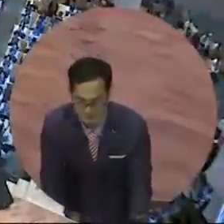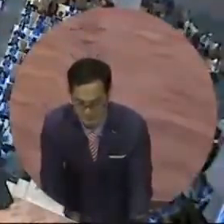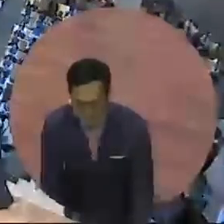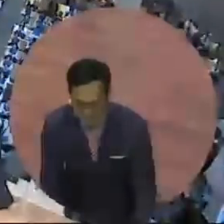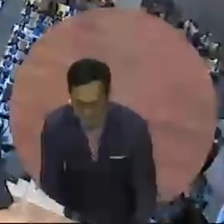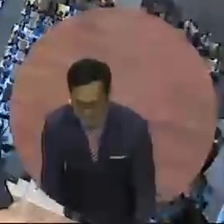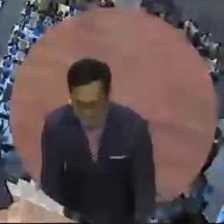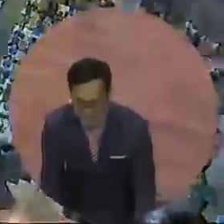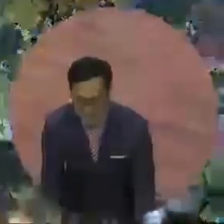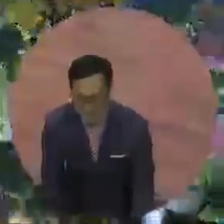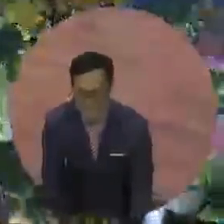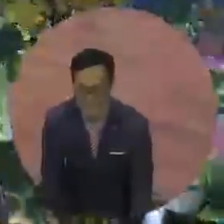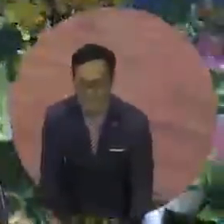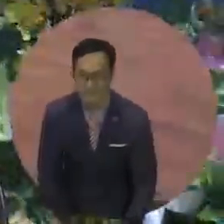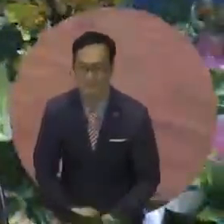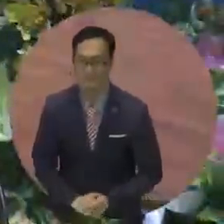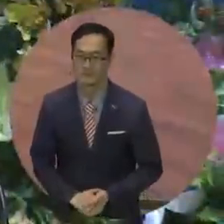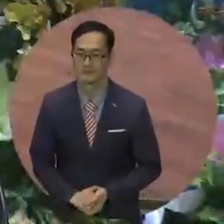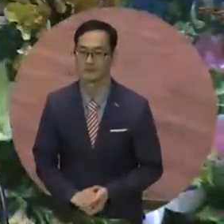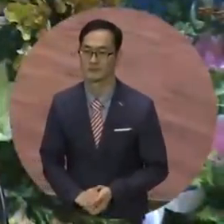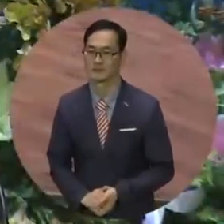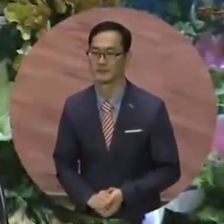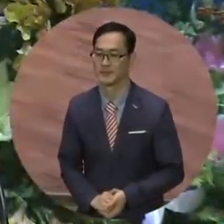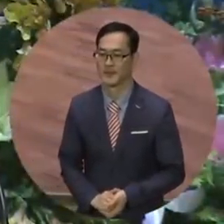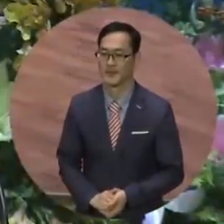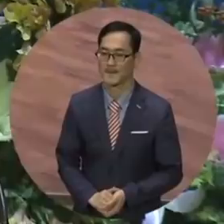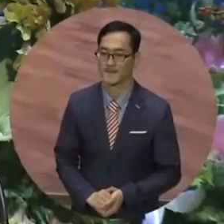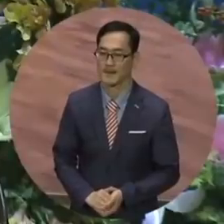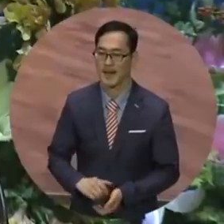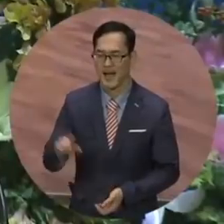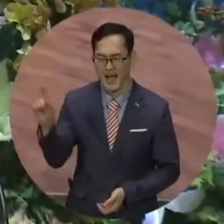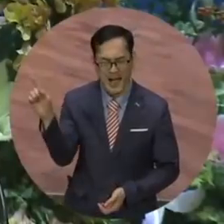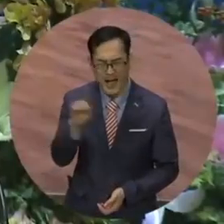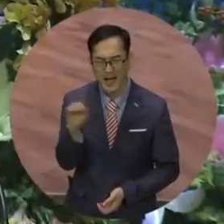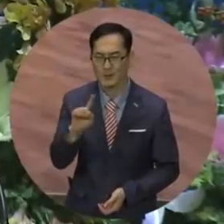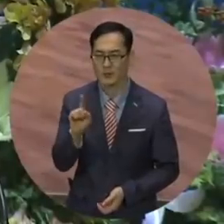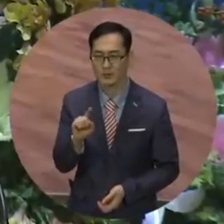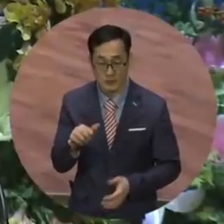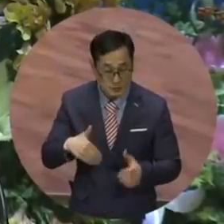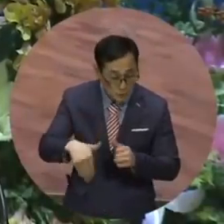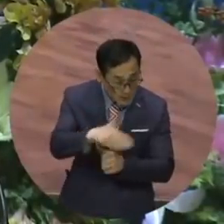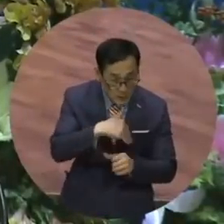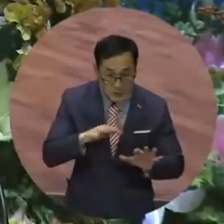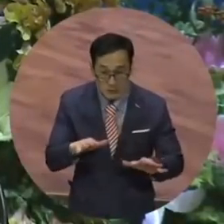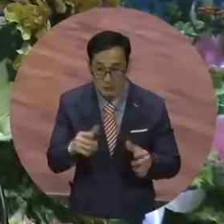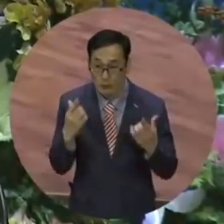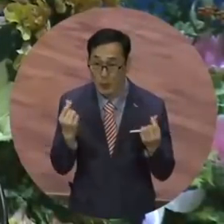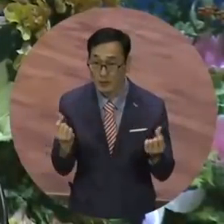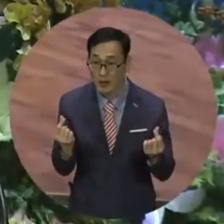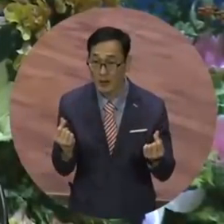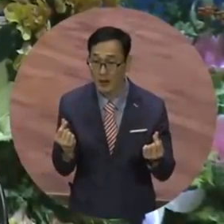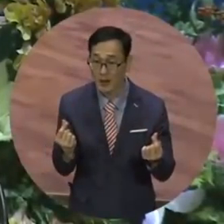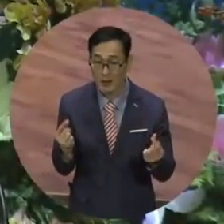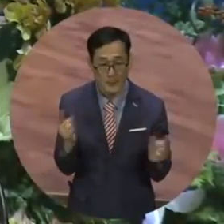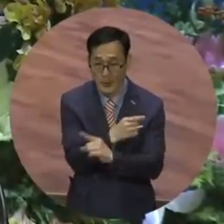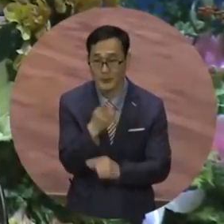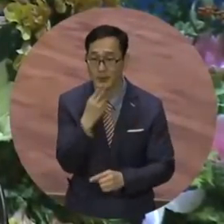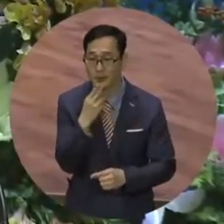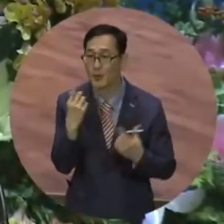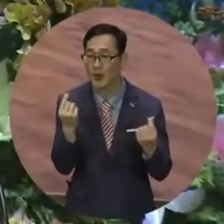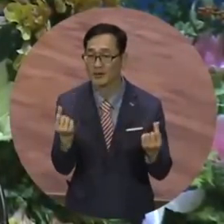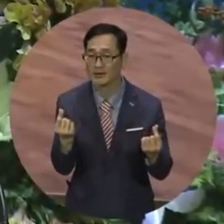축하합니다. 아무것도 눈에 변한 거 없고 환경적으로 변한 거 하나도 없어요. 육신적으로 볼